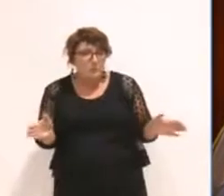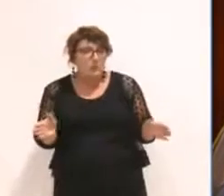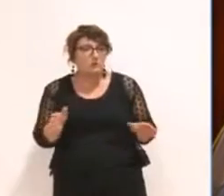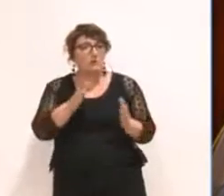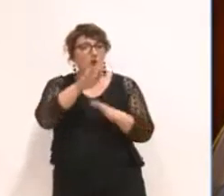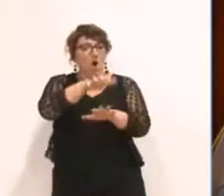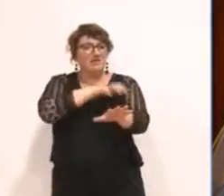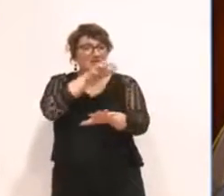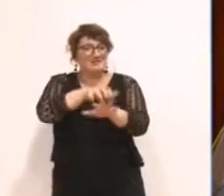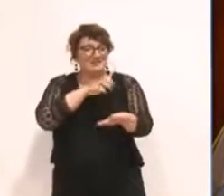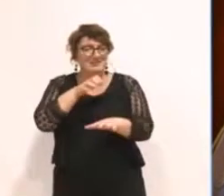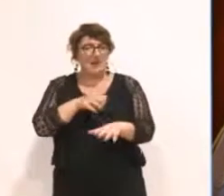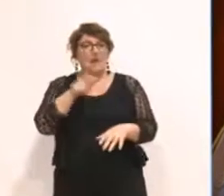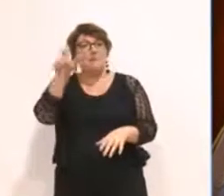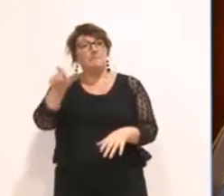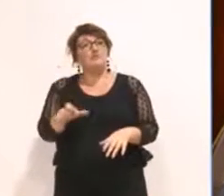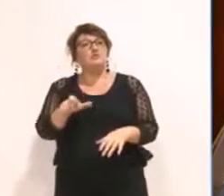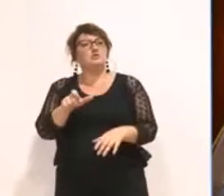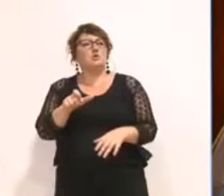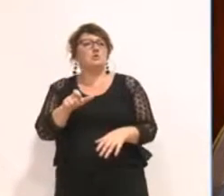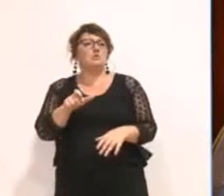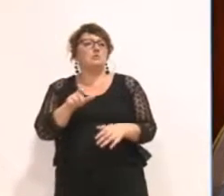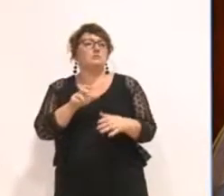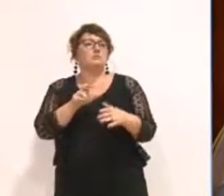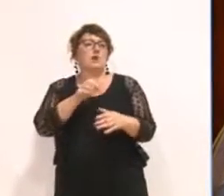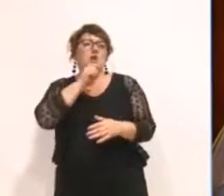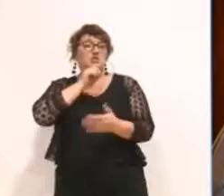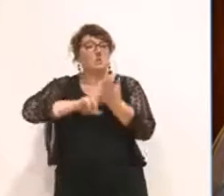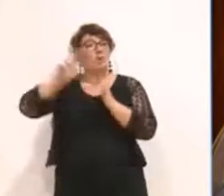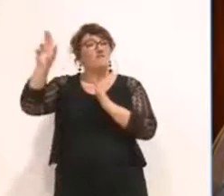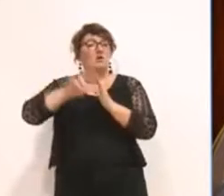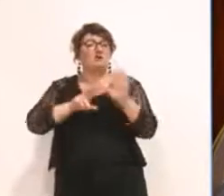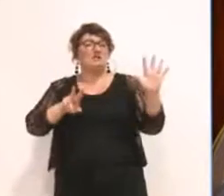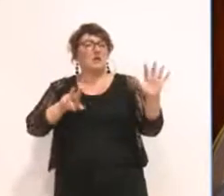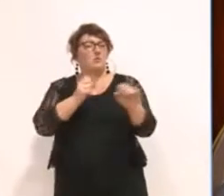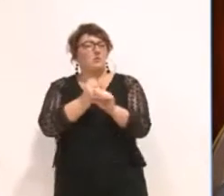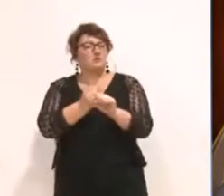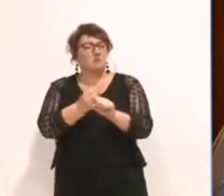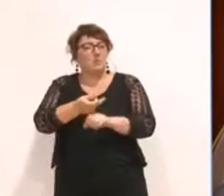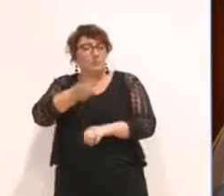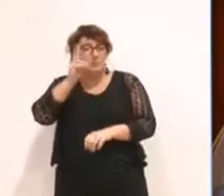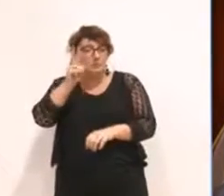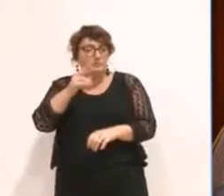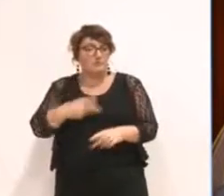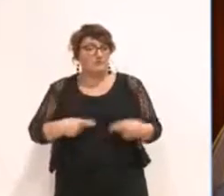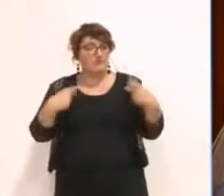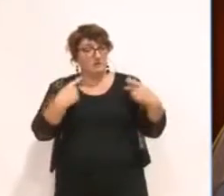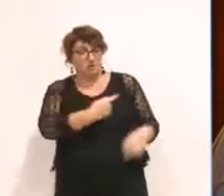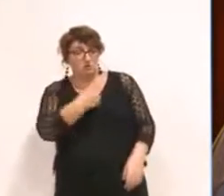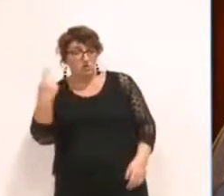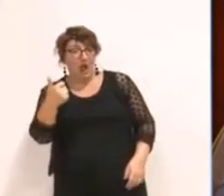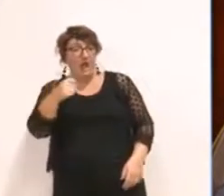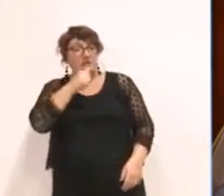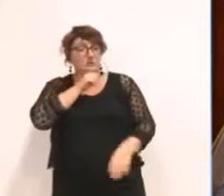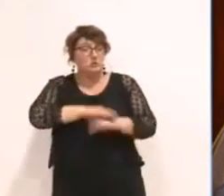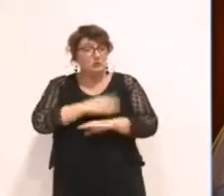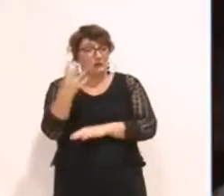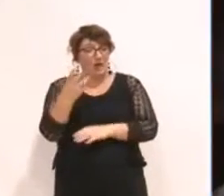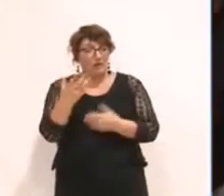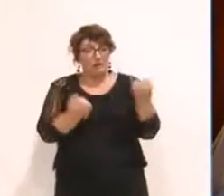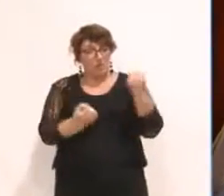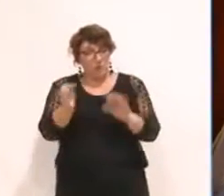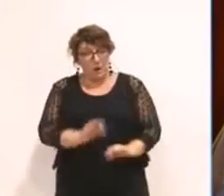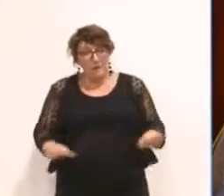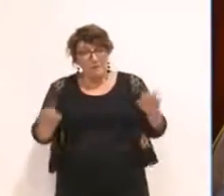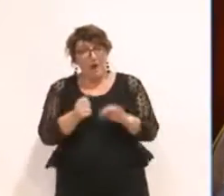de référence est âgée de 80 ans ou plus vit seul. Un senior sur 4 n'a pas de véhicule, un ménage sur 2 de